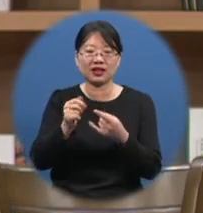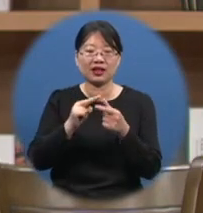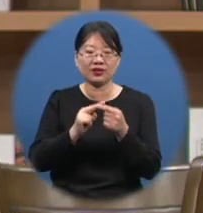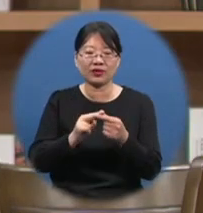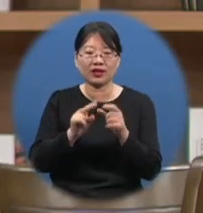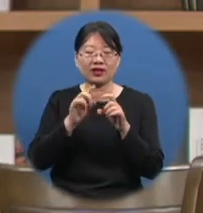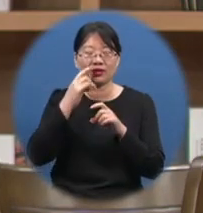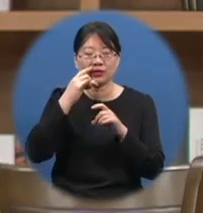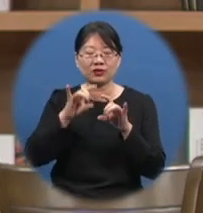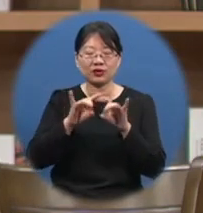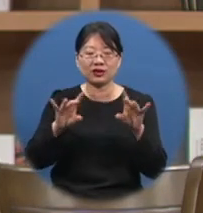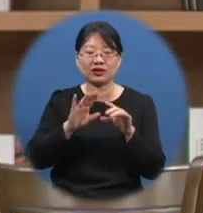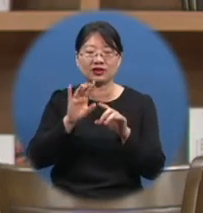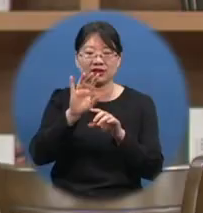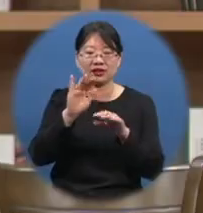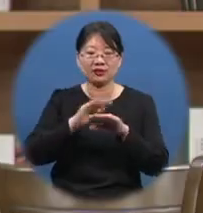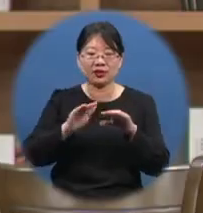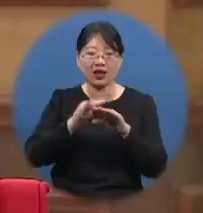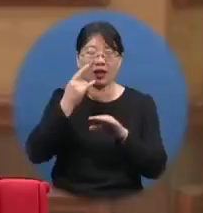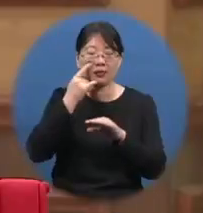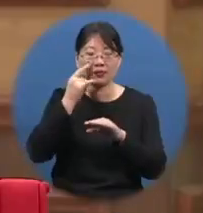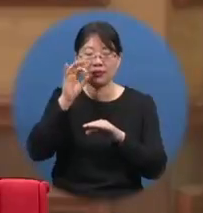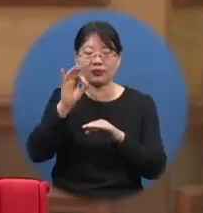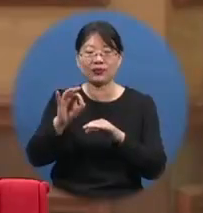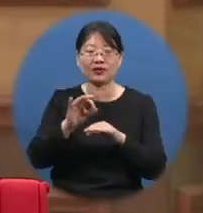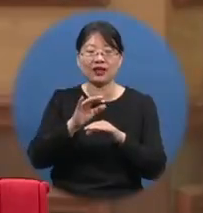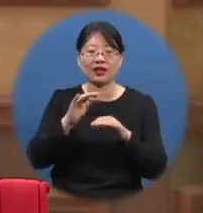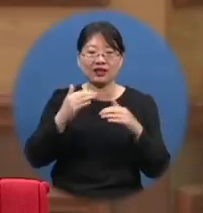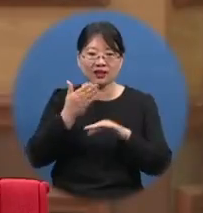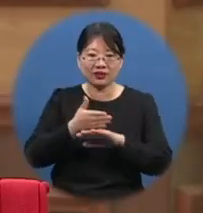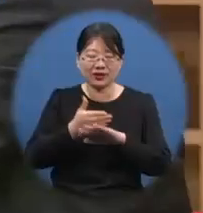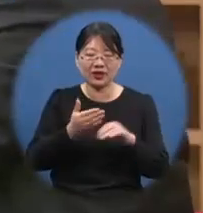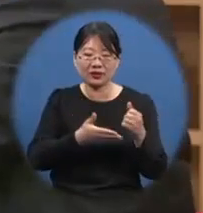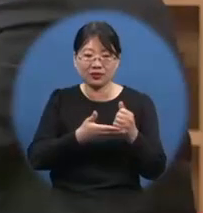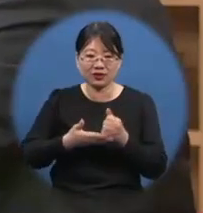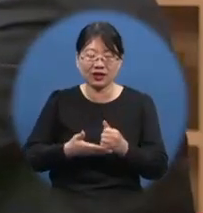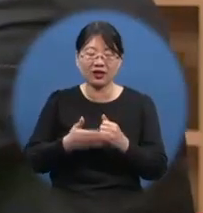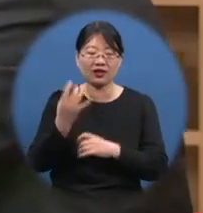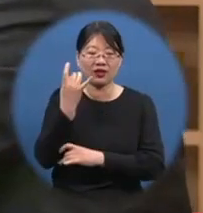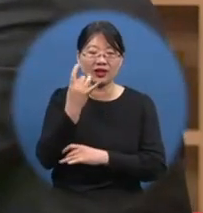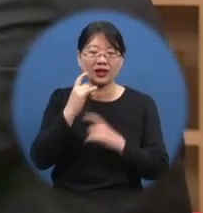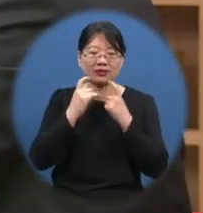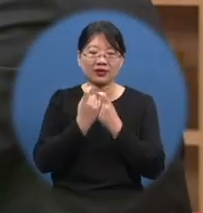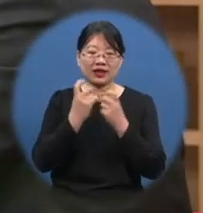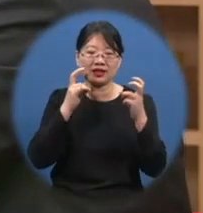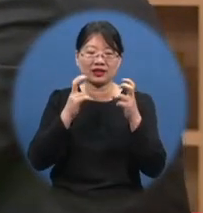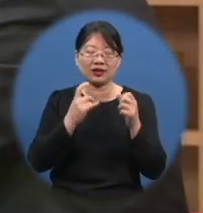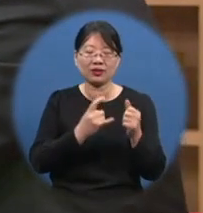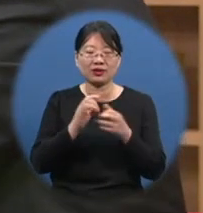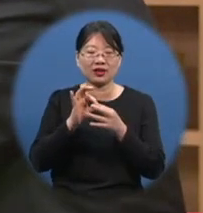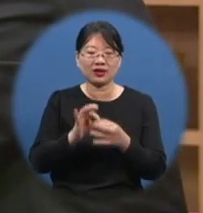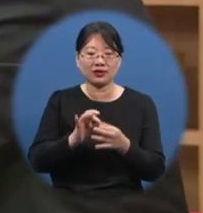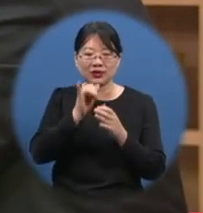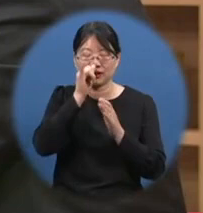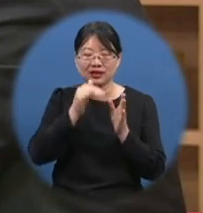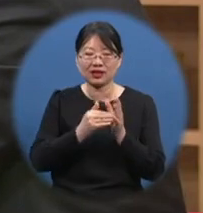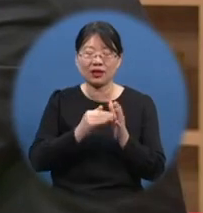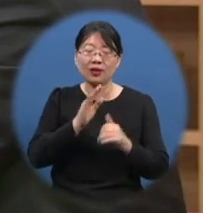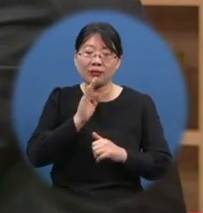궁금증을 하나하나 풀어봅니다. 장관님, 어서 오십시오. 감사합니다. 불러주셨어요. 네. 원래 민간 기업에 쭉 오래 계셨잖아요.